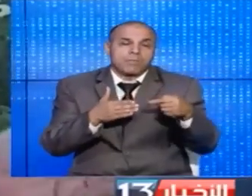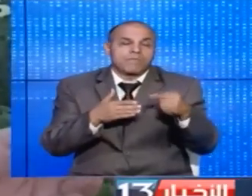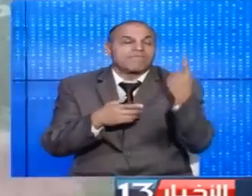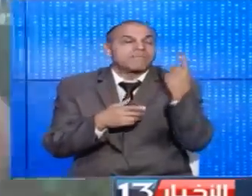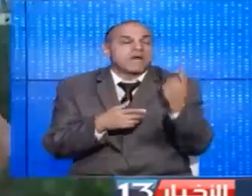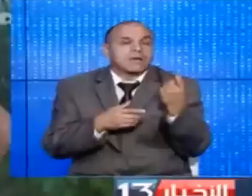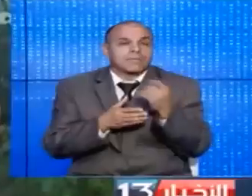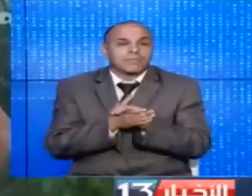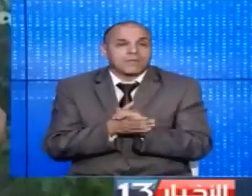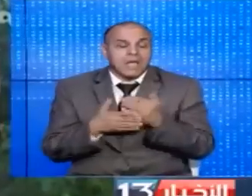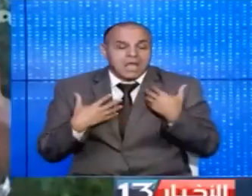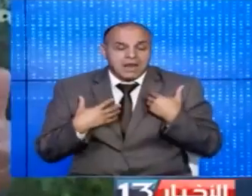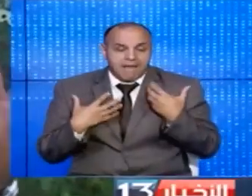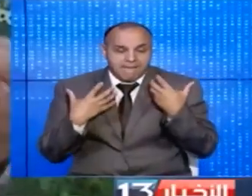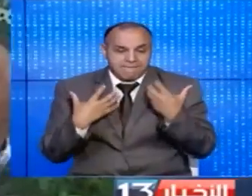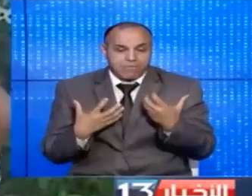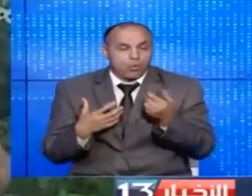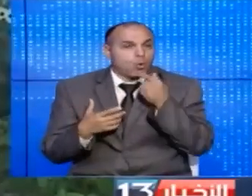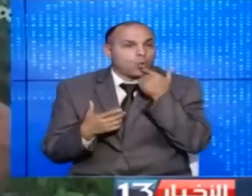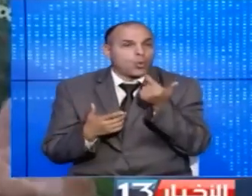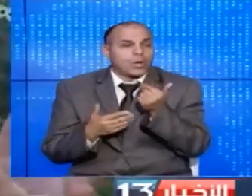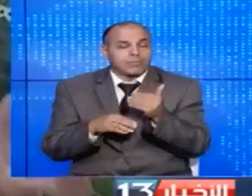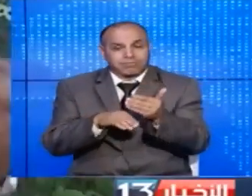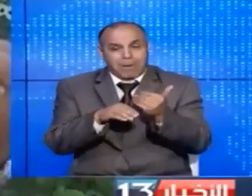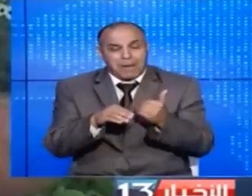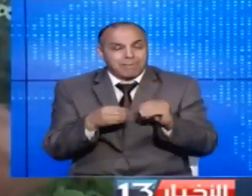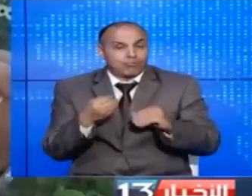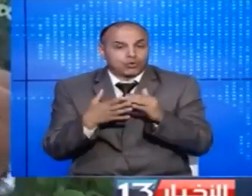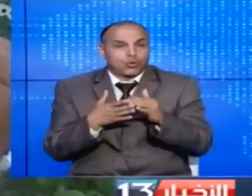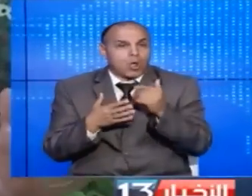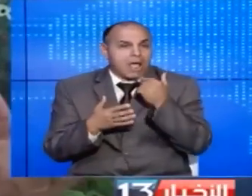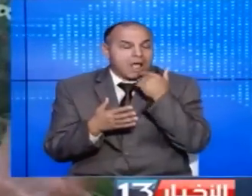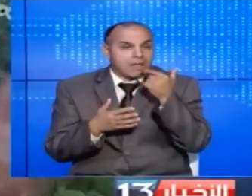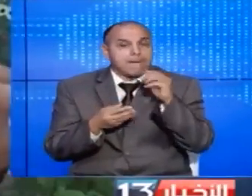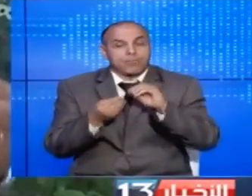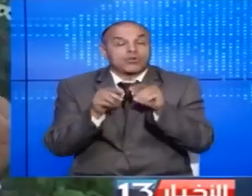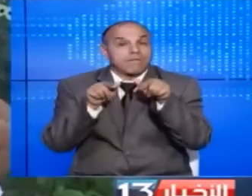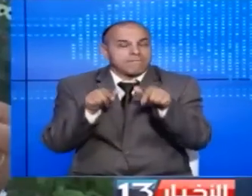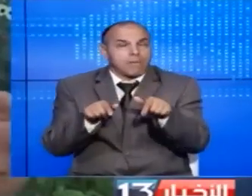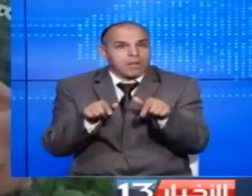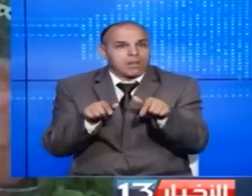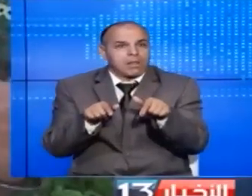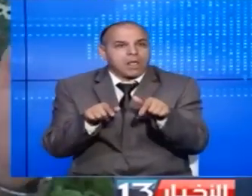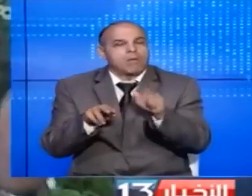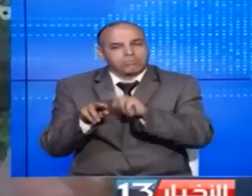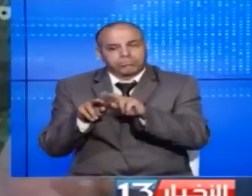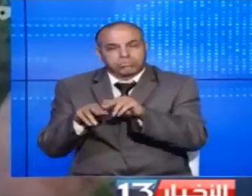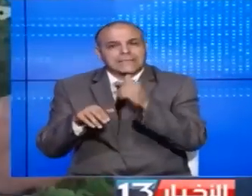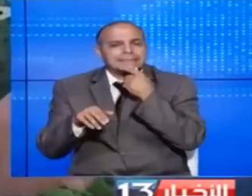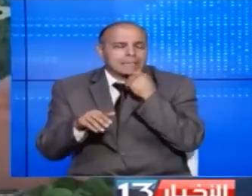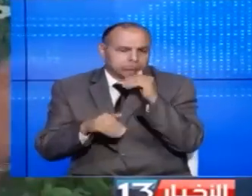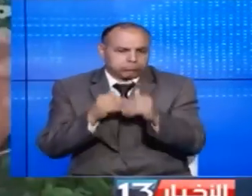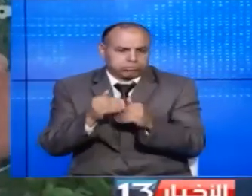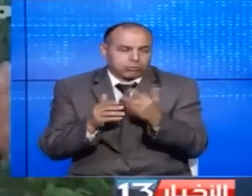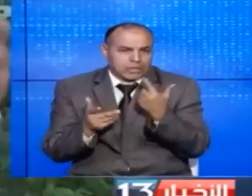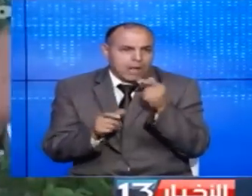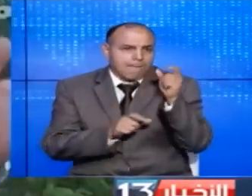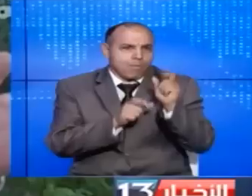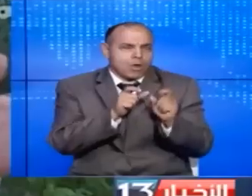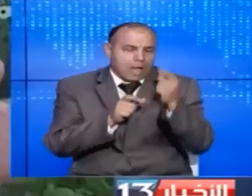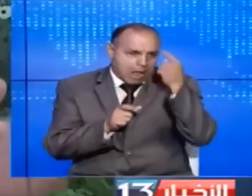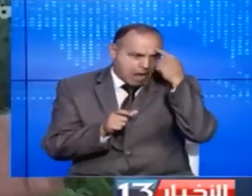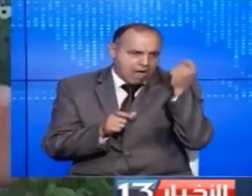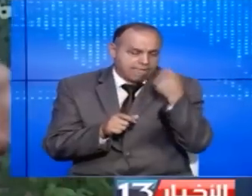اليوم. احنا حبينا ان انتسيب، حبينا نستبق الاحداث ونقولوا راه فما مشكل، المشكل نجمو نعالجوه بطريقه سهله، انه المواطن يكون